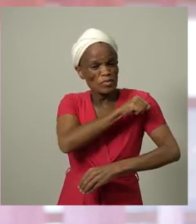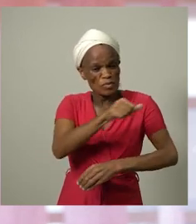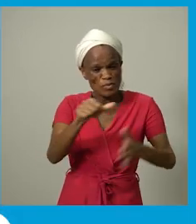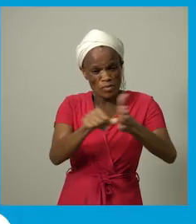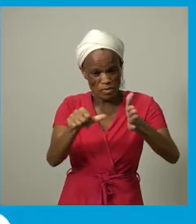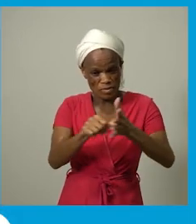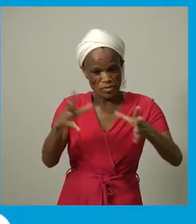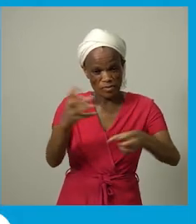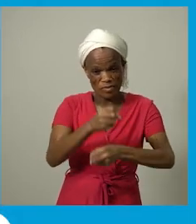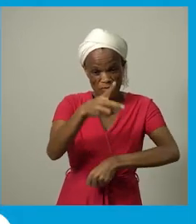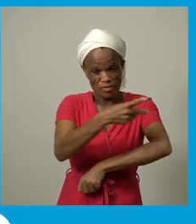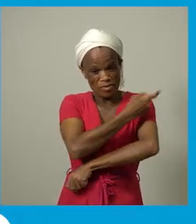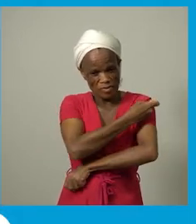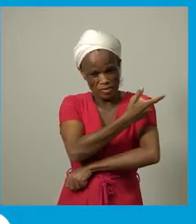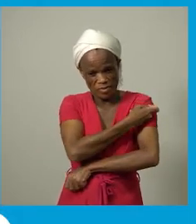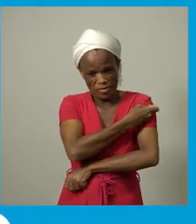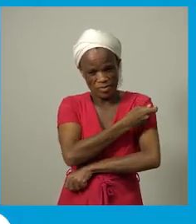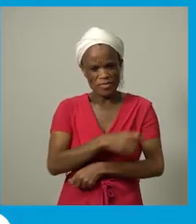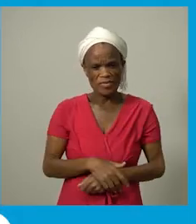lo mgomo.